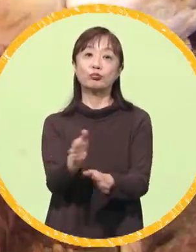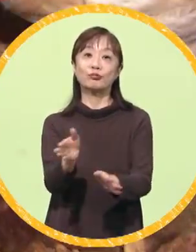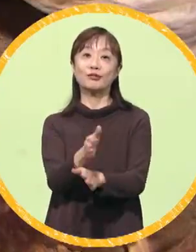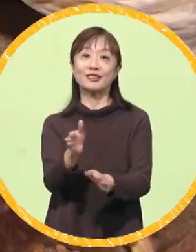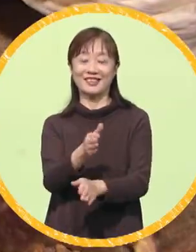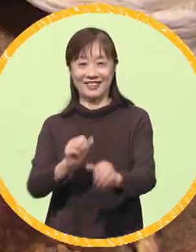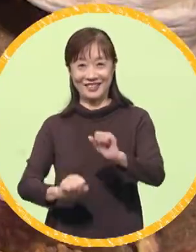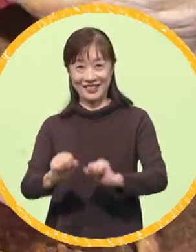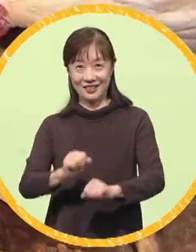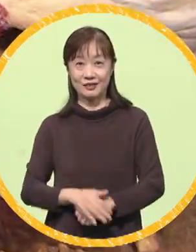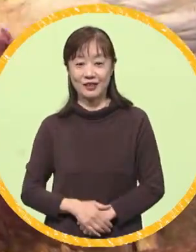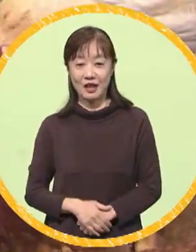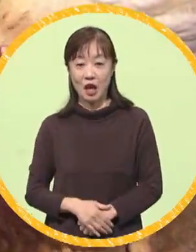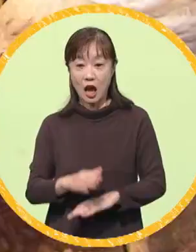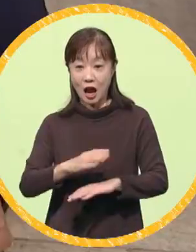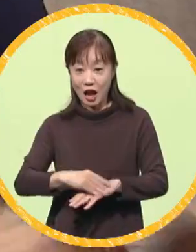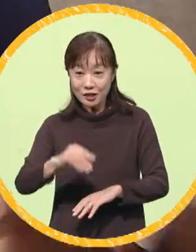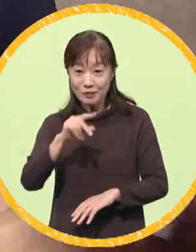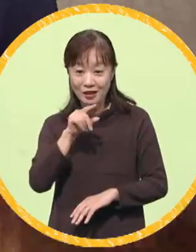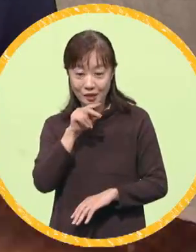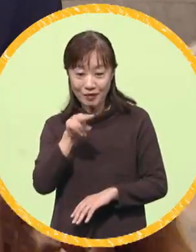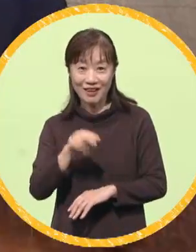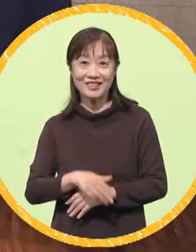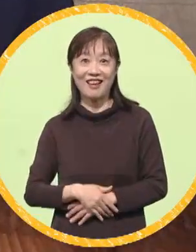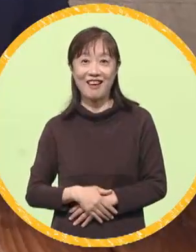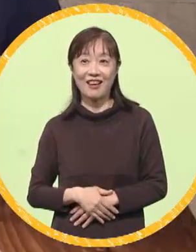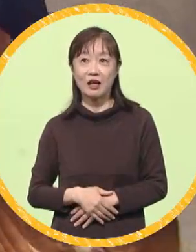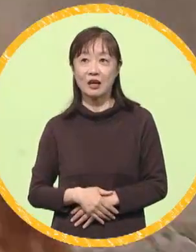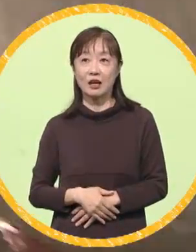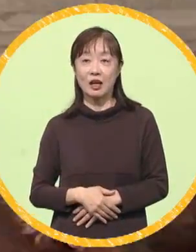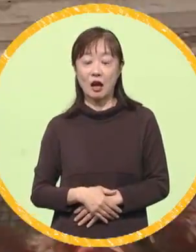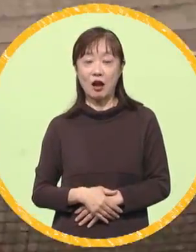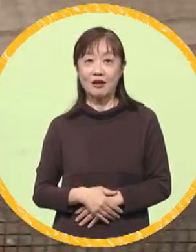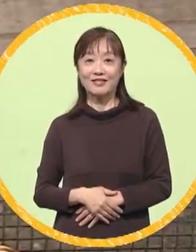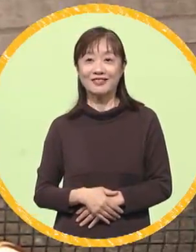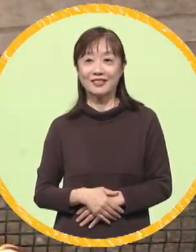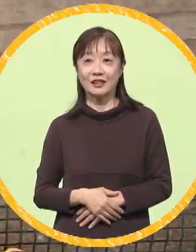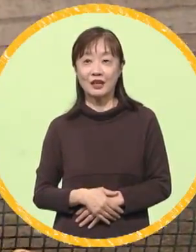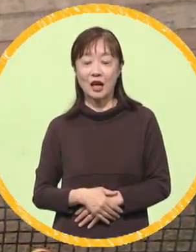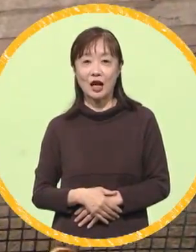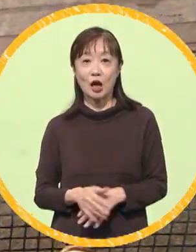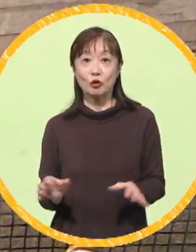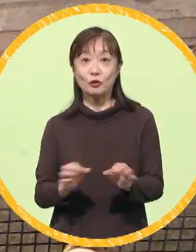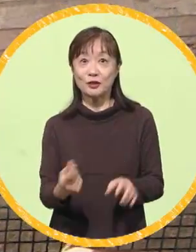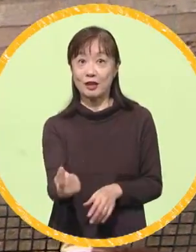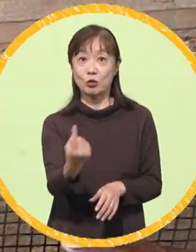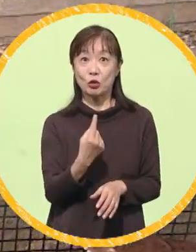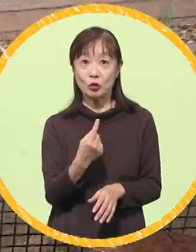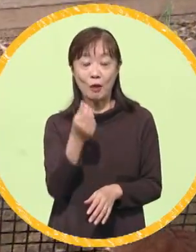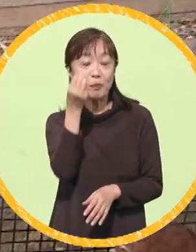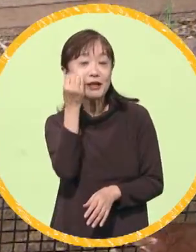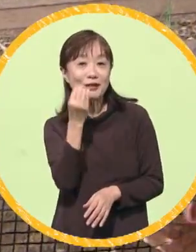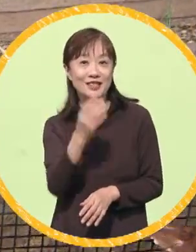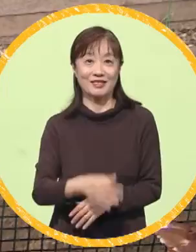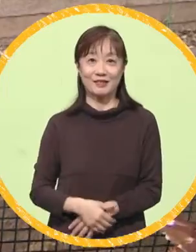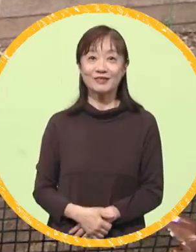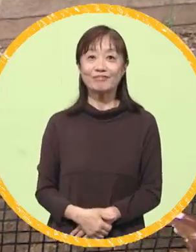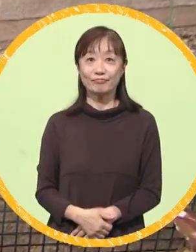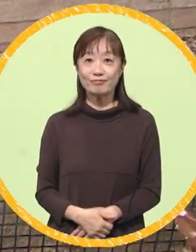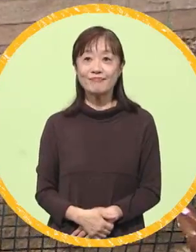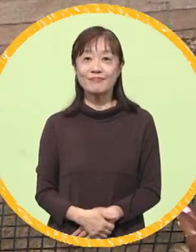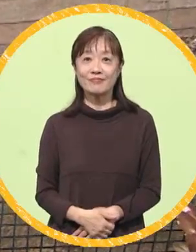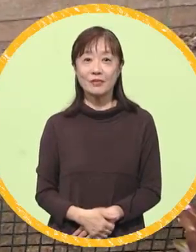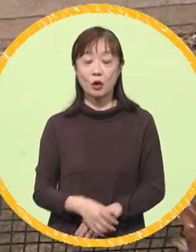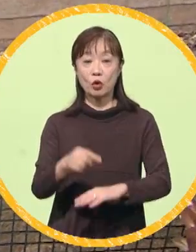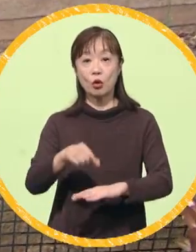ですね。 初めて見ました。はいはい、 これ すごい。 いや、あんまりこういうことはない。 寄ってきた。 この